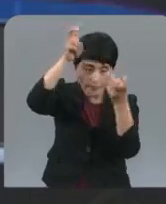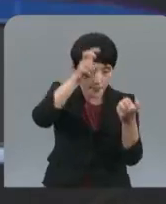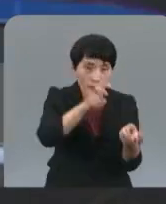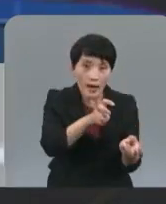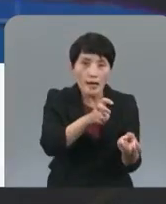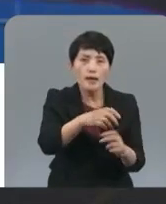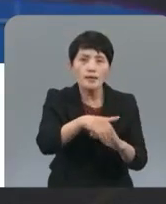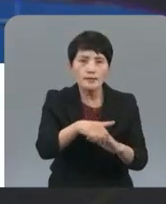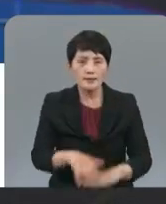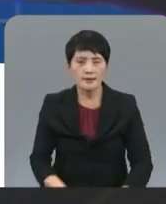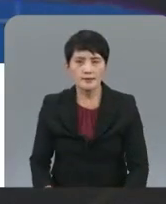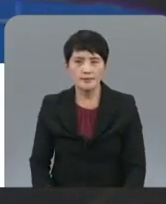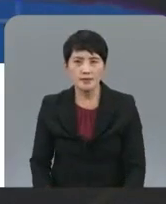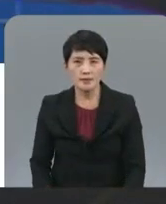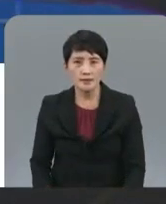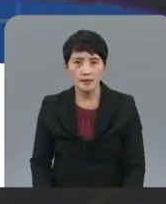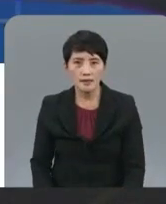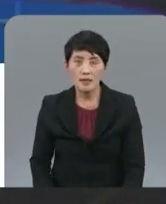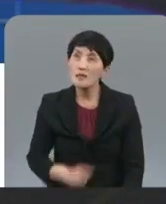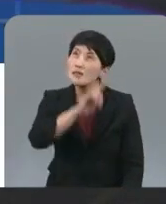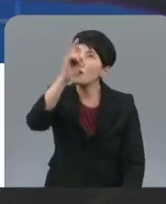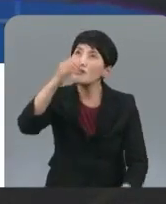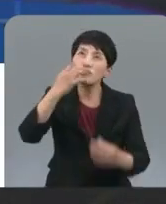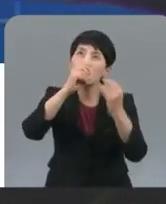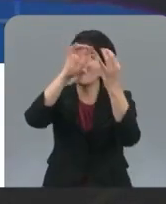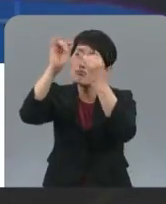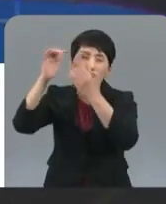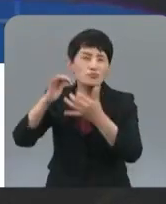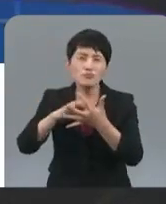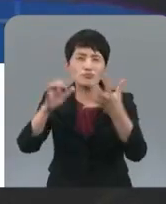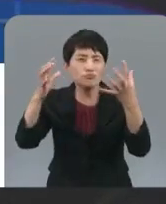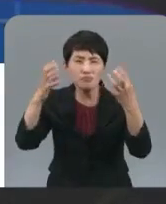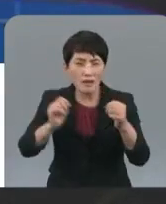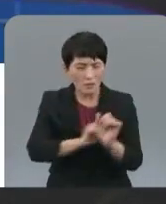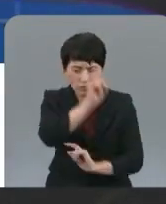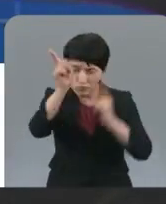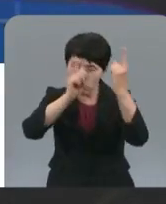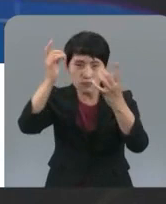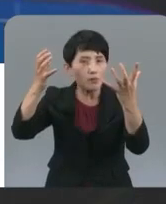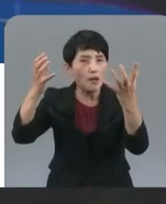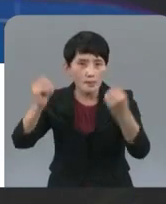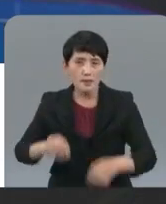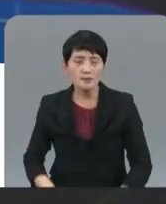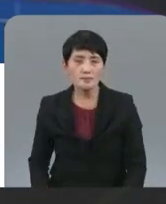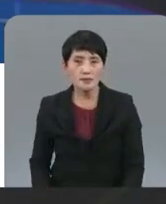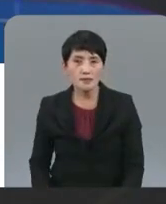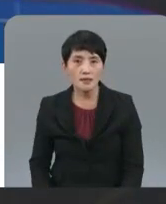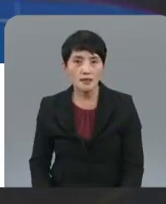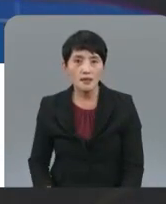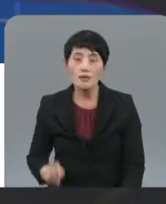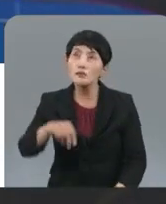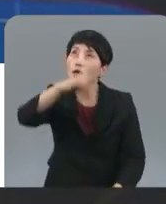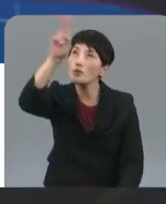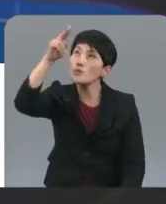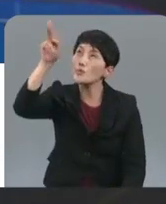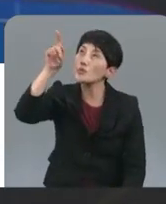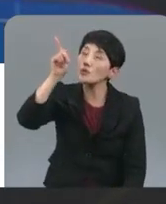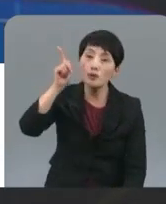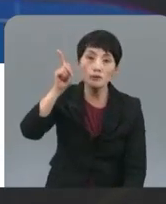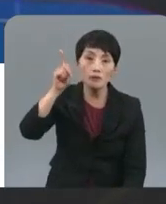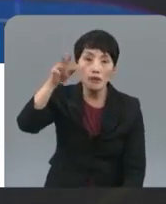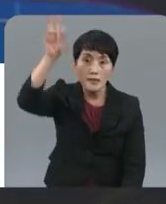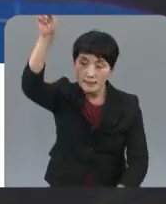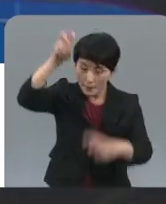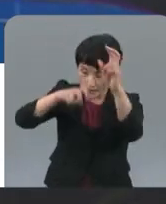khó khi vệ tinh thu hồi phải tiếp cận được udb 1 với vận tốc tương tự giám đốc trung tâm nghiên cứu vệ tinh nhân tạo của kis hanche